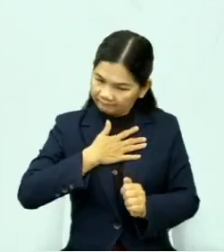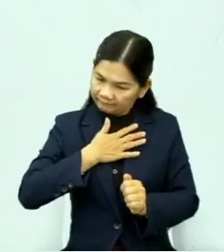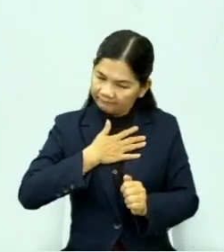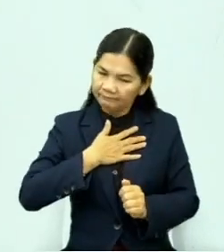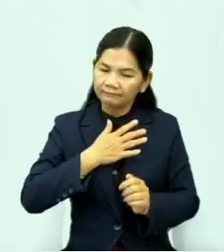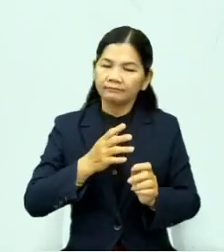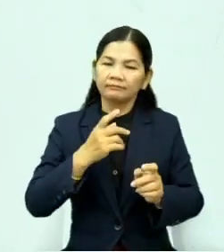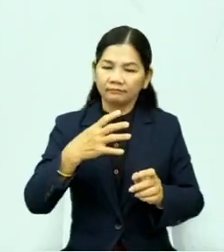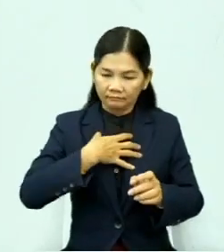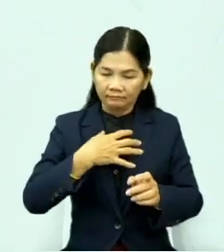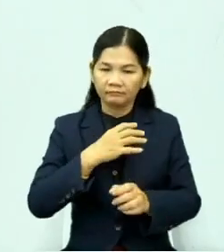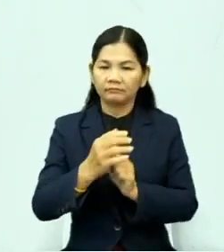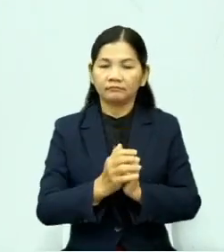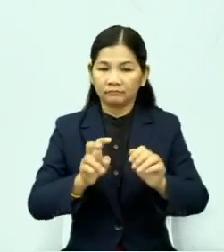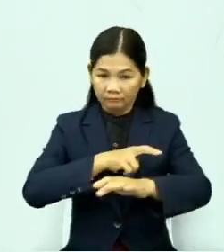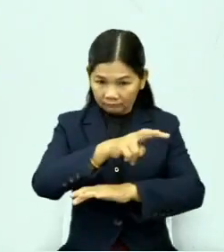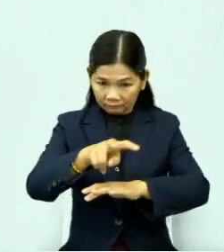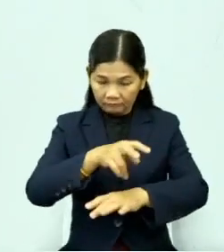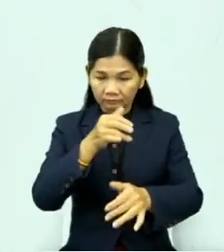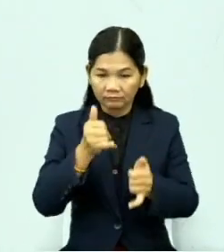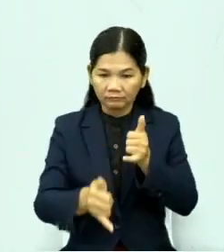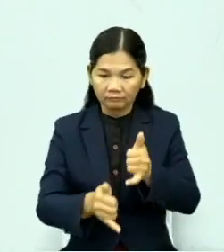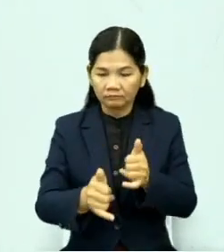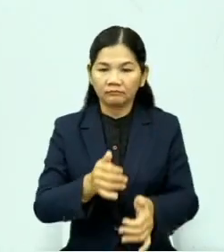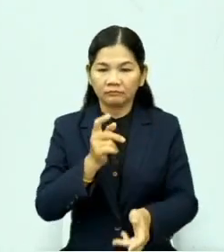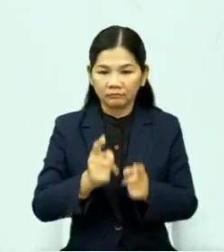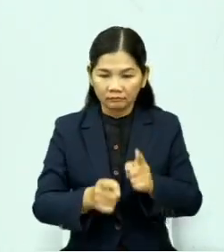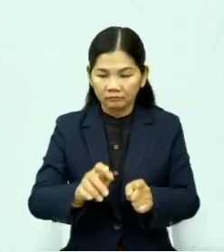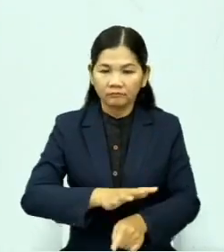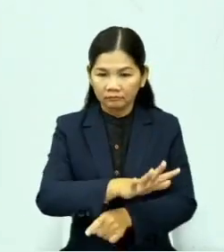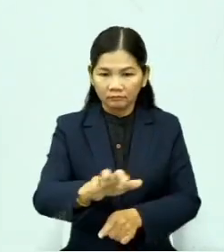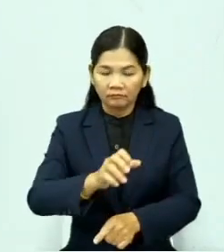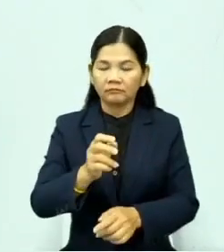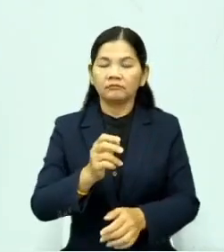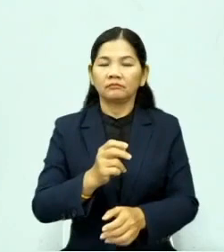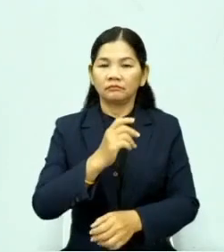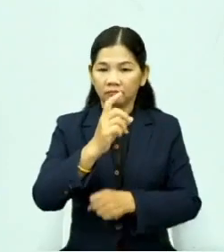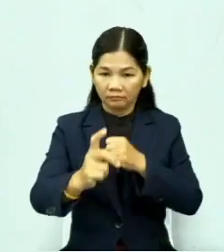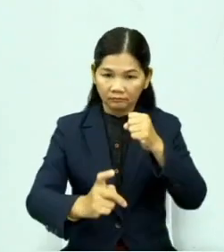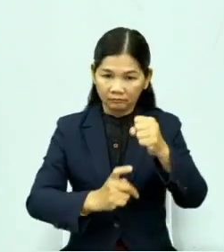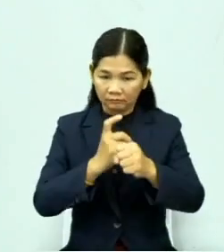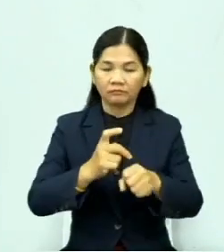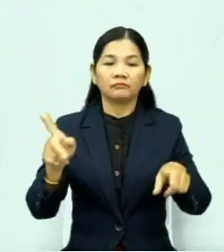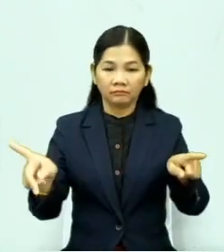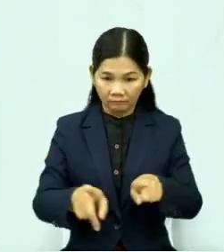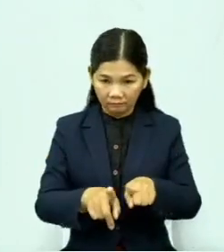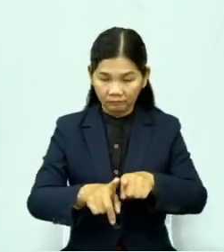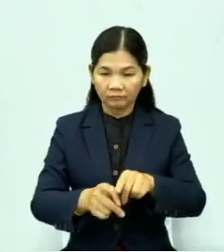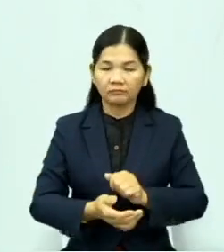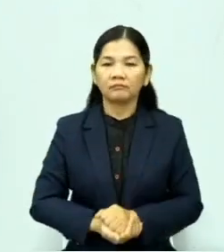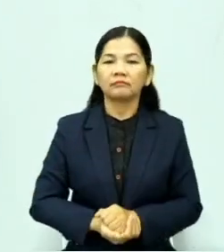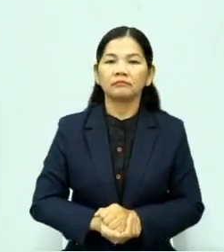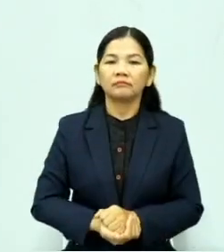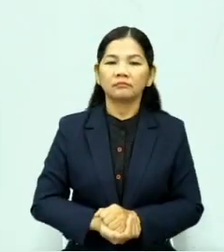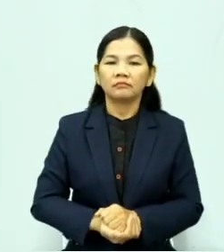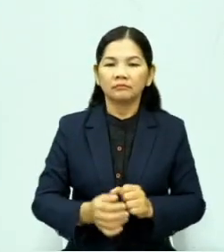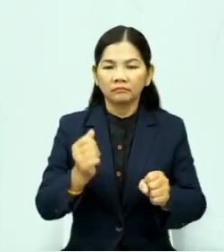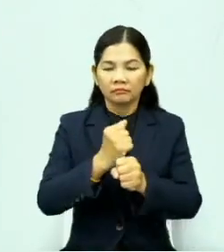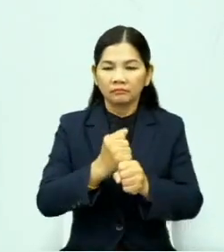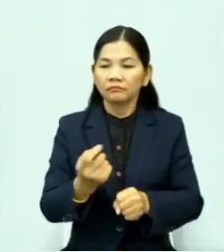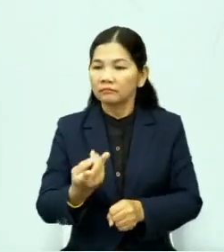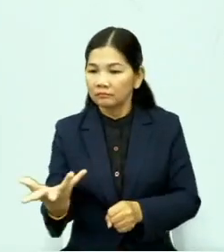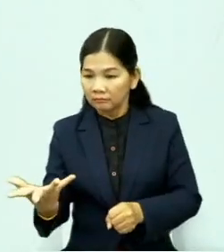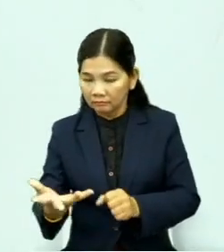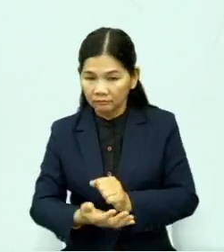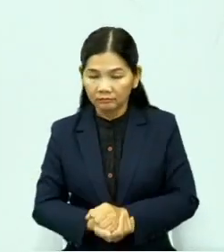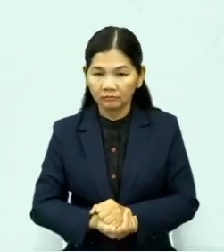chăng chả thay là xá chả đầu đần tây propay này rồi bao dương ở nơi cung vùng đôi chỉ con tặng ăn cái đài chả chăng ta con tây thua được một đại